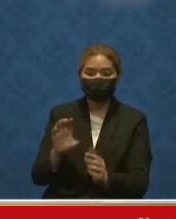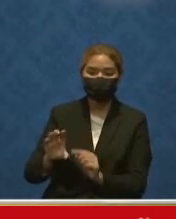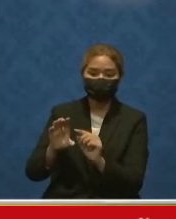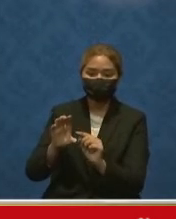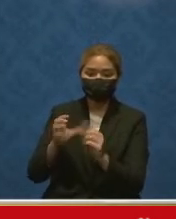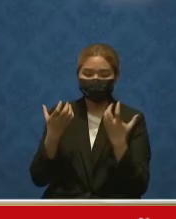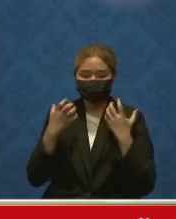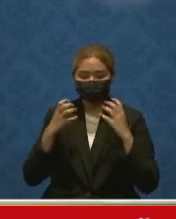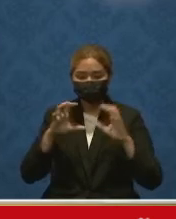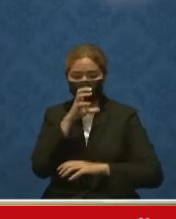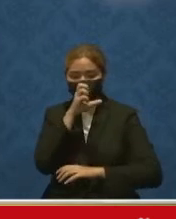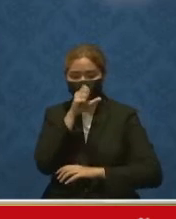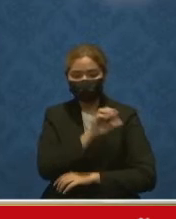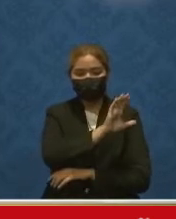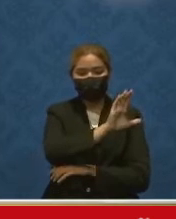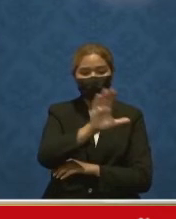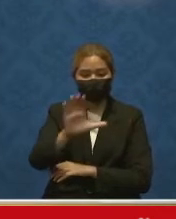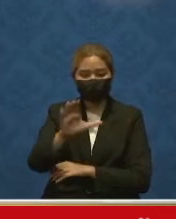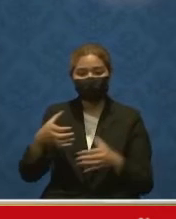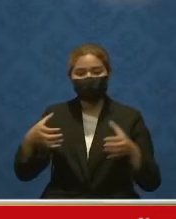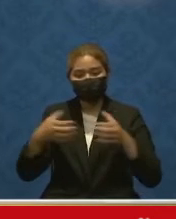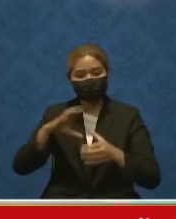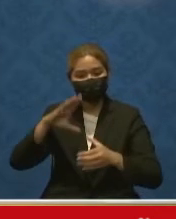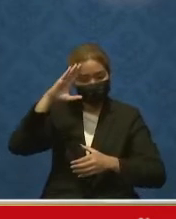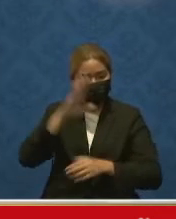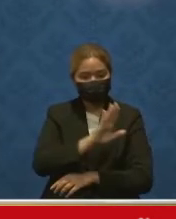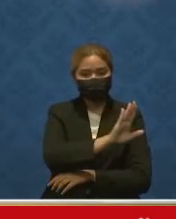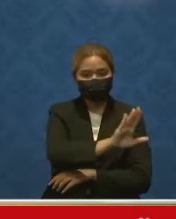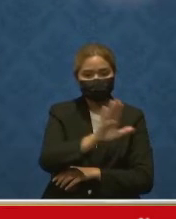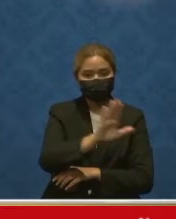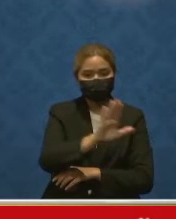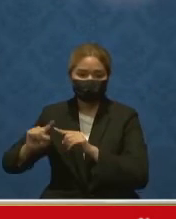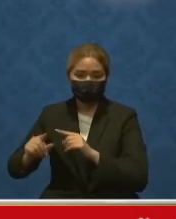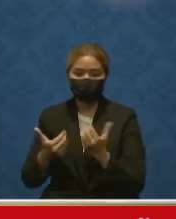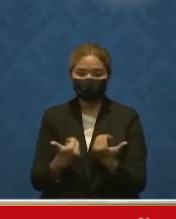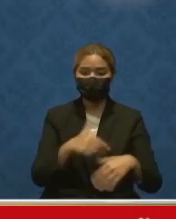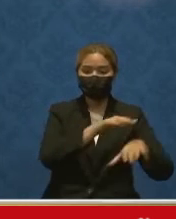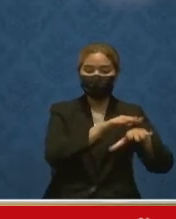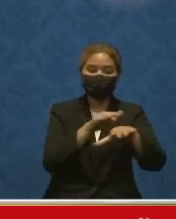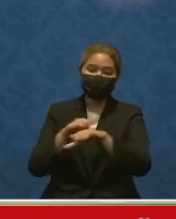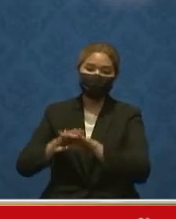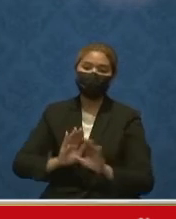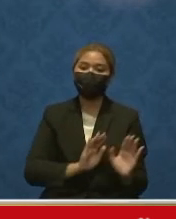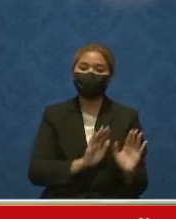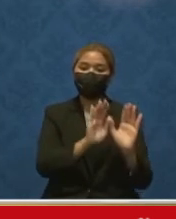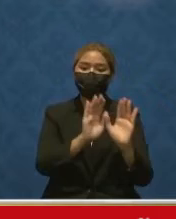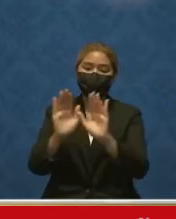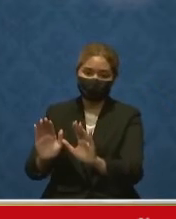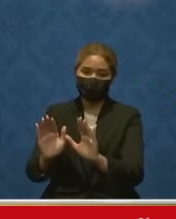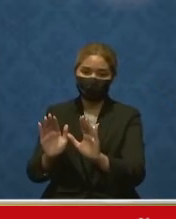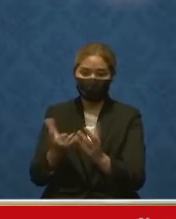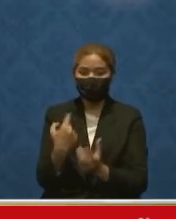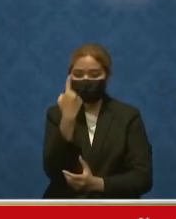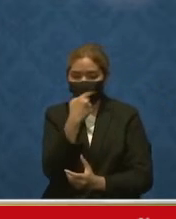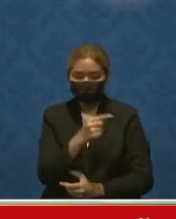ๆo oนั้นเรื่องนี้เนี่ยก็อยากจะเตือนจึงไปยังผู้ที่จัดทำงบประมาณว่างบประมาณอย่าง